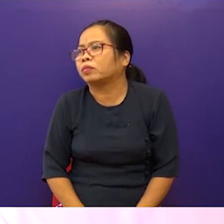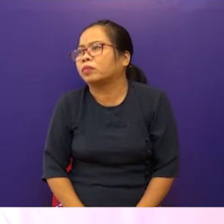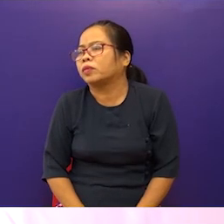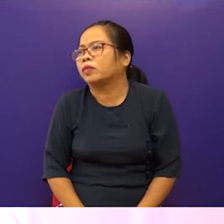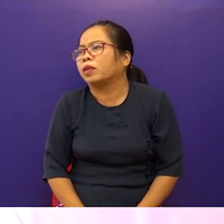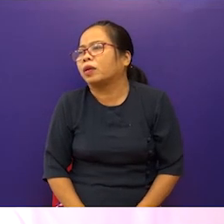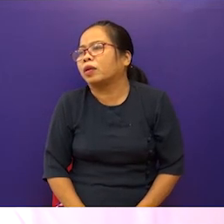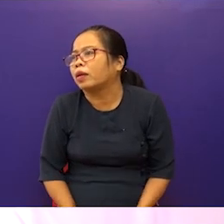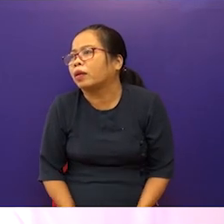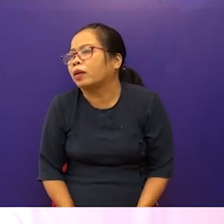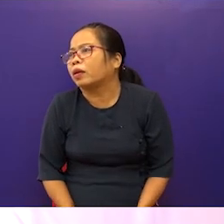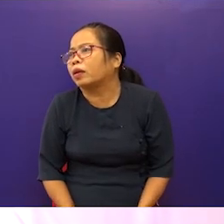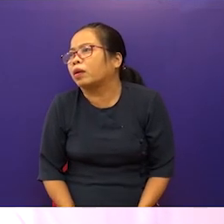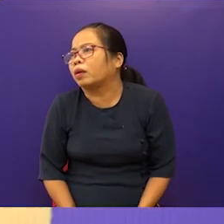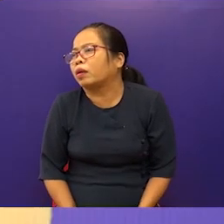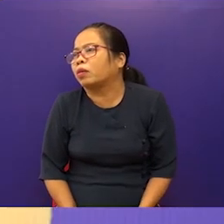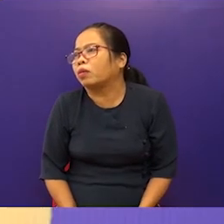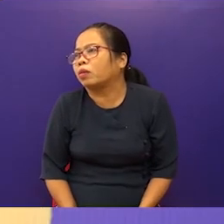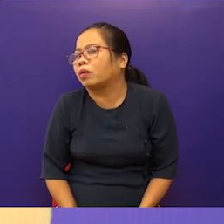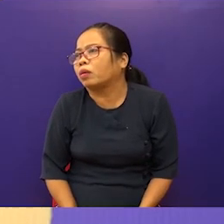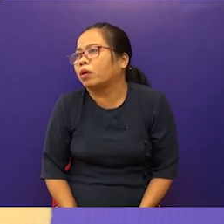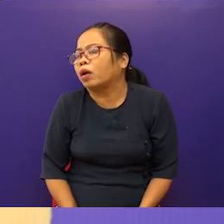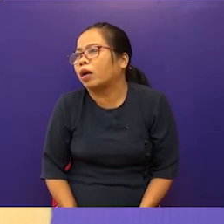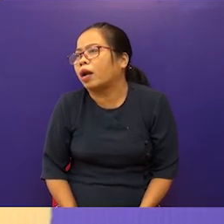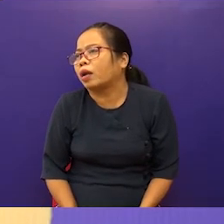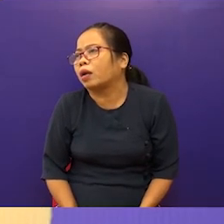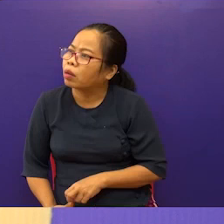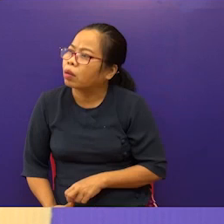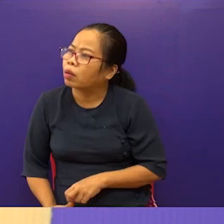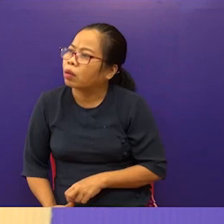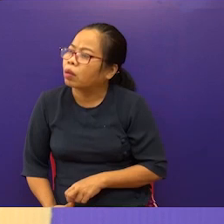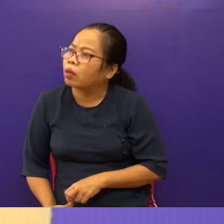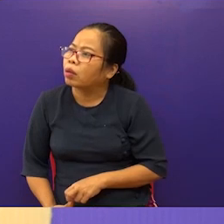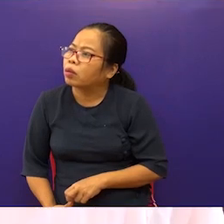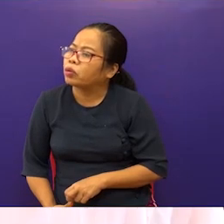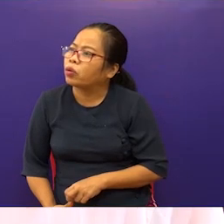ရောင်းစားသူကျွန်တော်တို့မှာရောင်းစရာပစ္စည်းမရှိဘူးလားအကြီးက